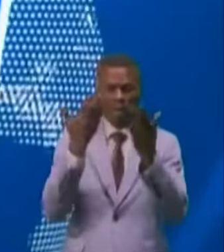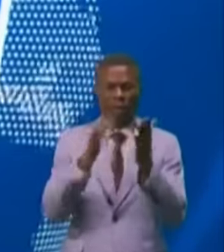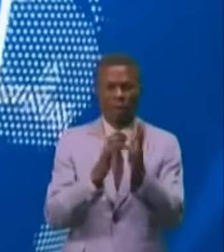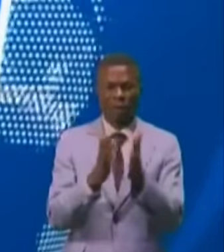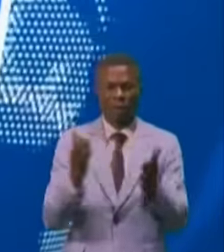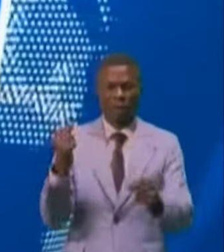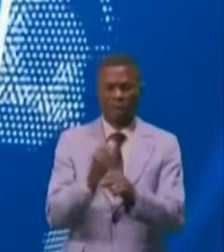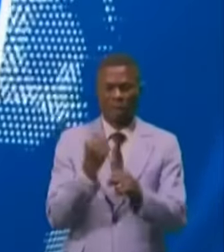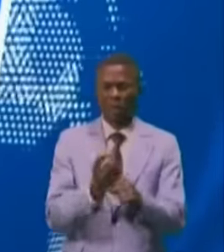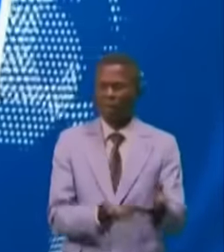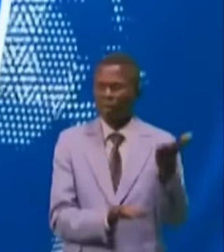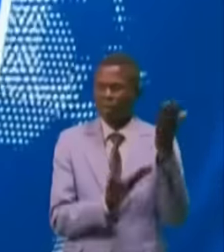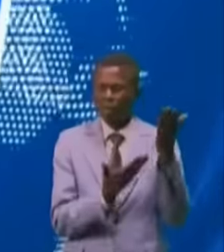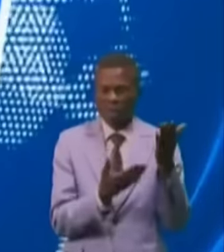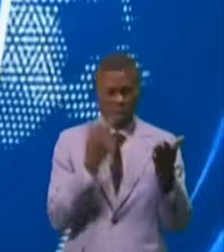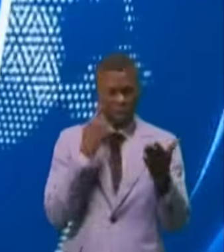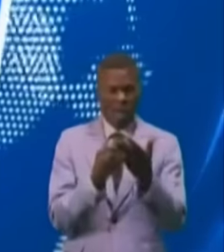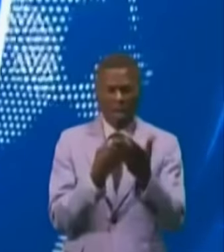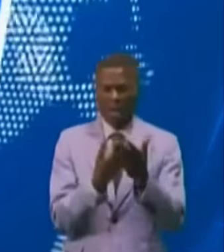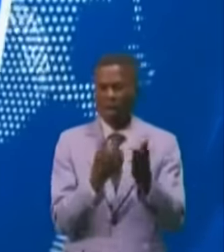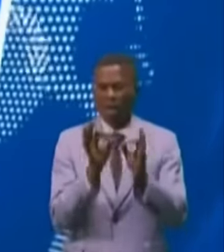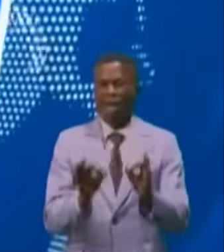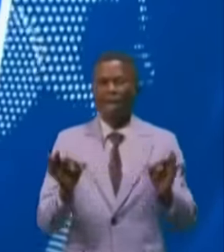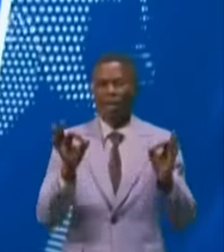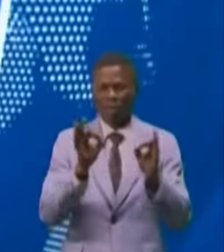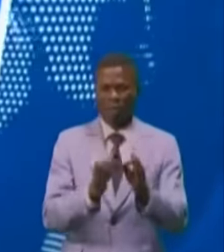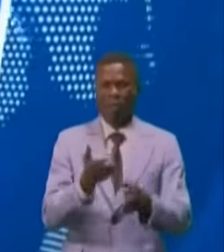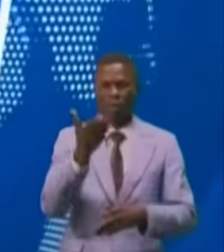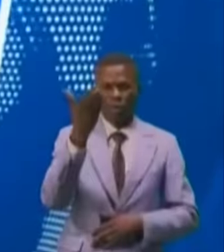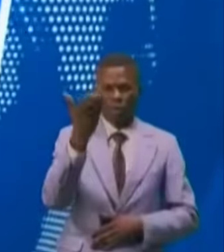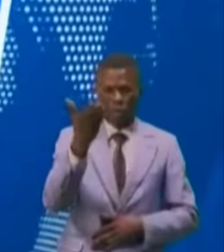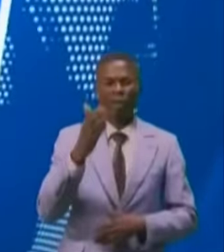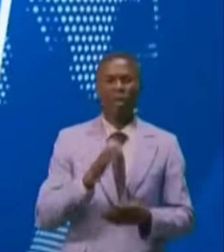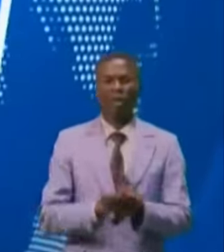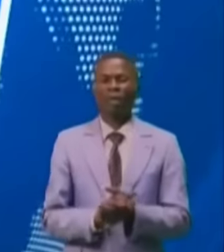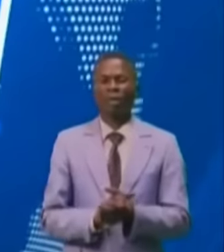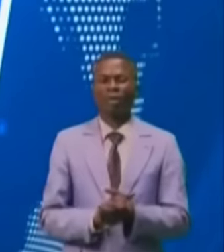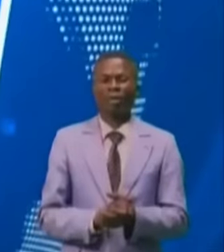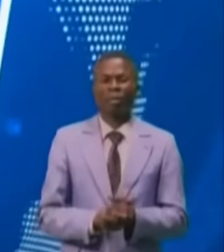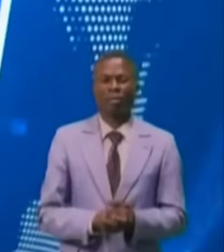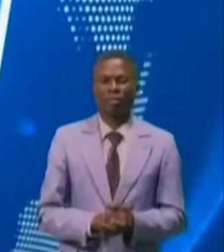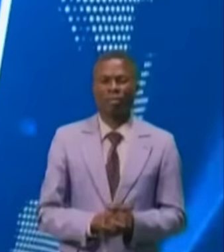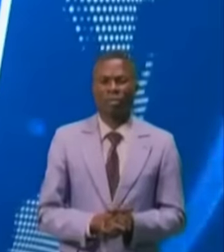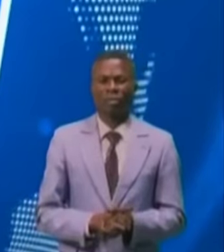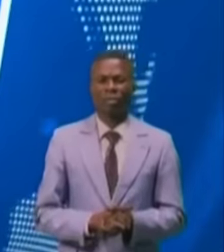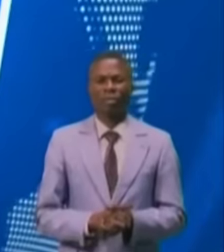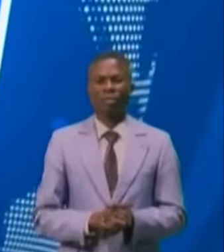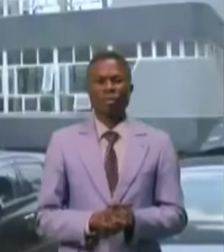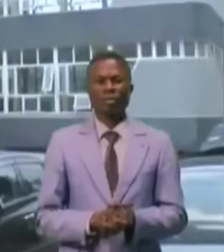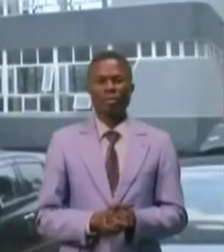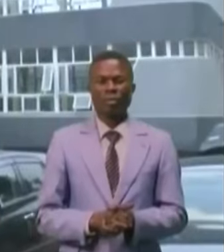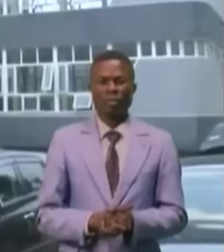scientifique remarquable, nous disent Edith Chala et Médard Mouyal dans ce reportage.